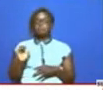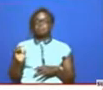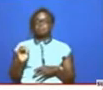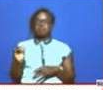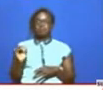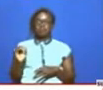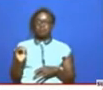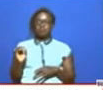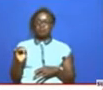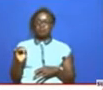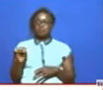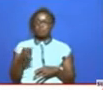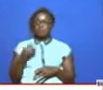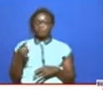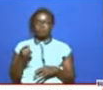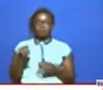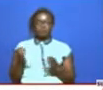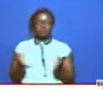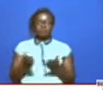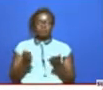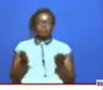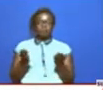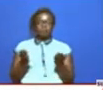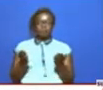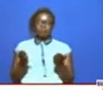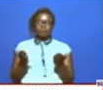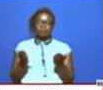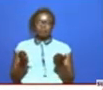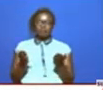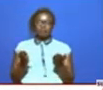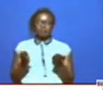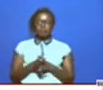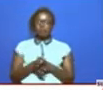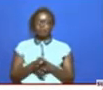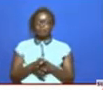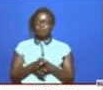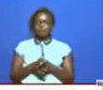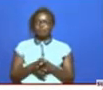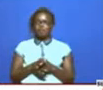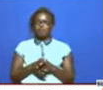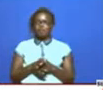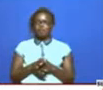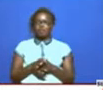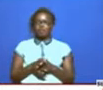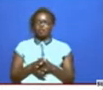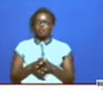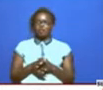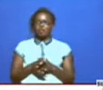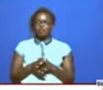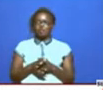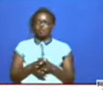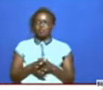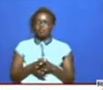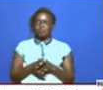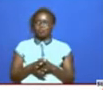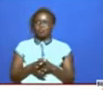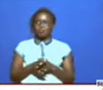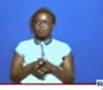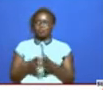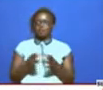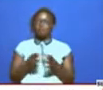kukuambia, tunakutia moyo, tutatembea na wewe, tumekukubali, tutakufanyia campaign,